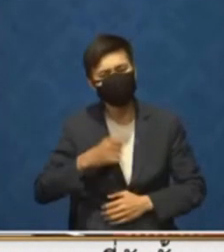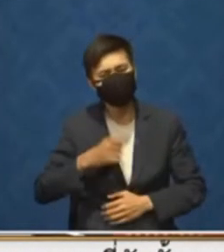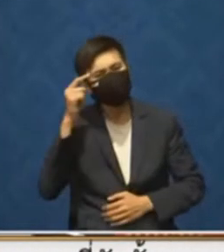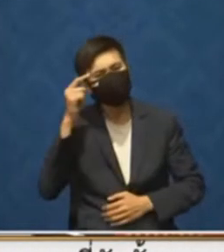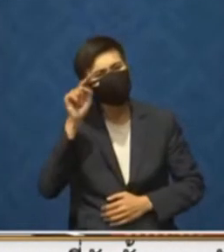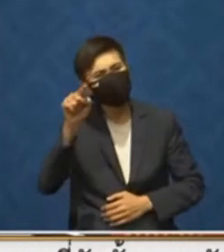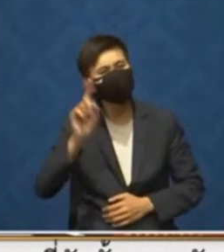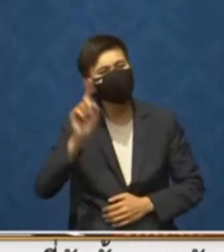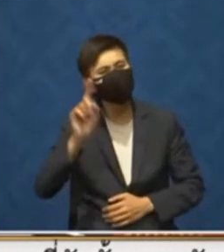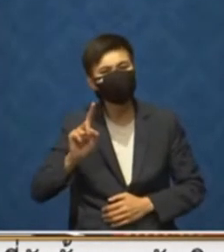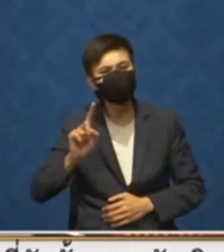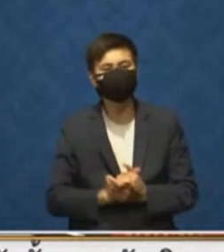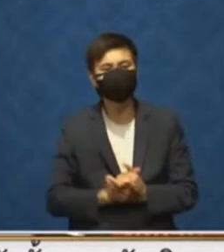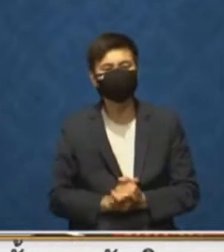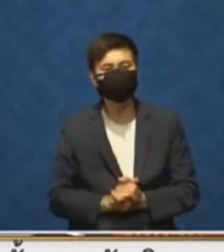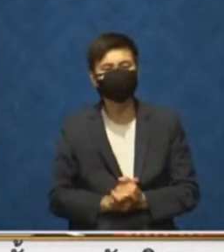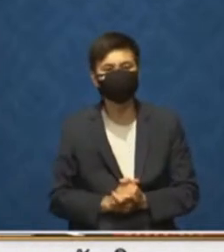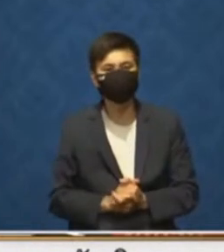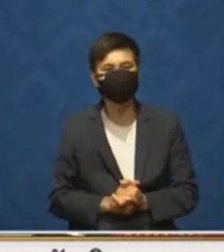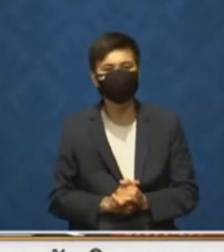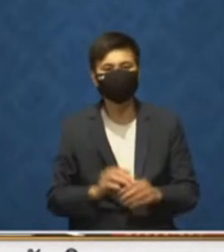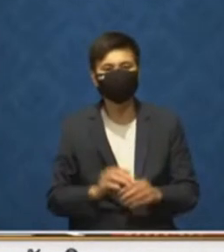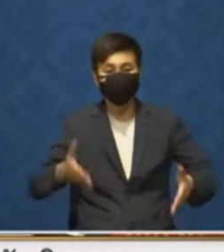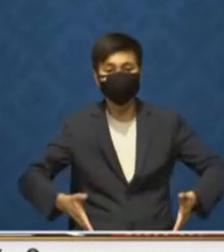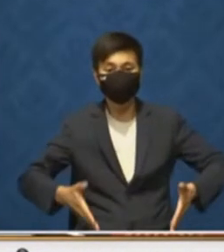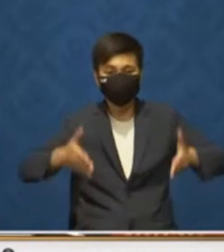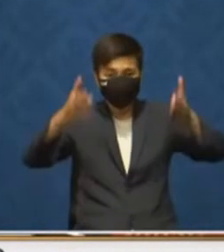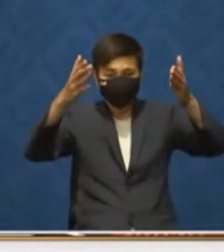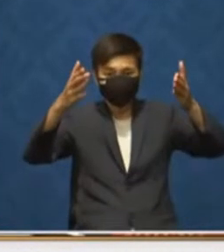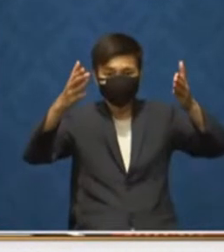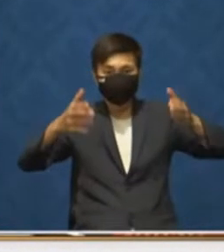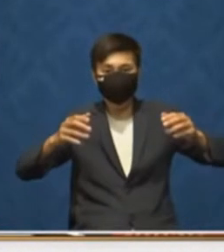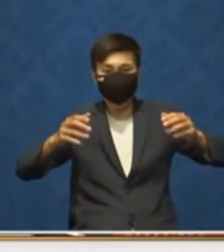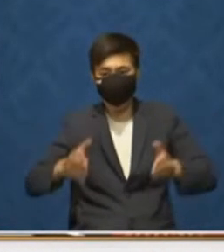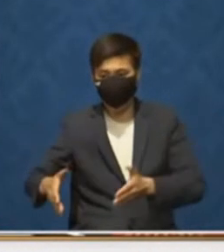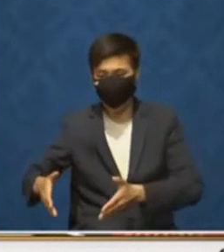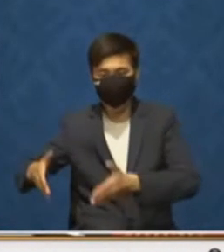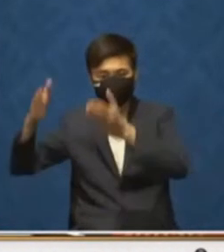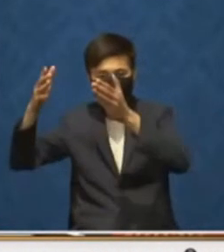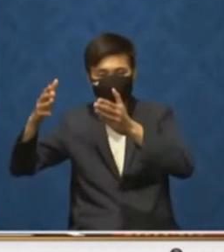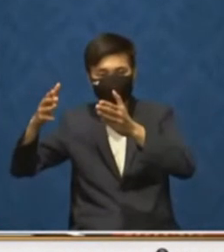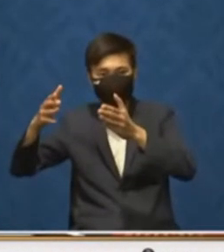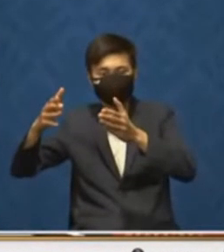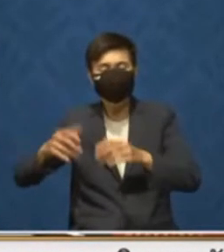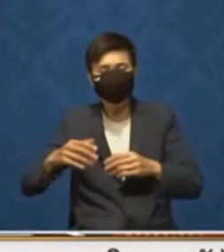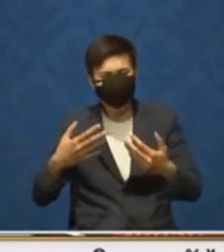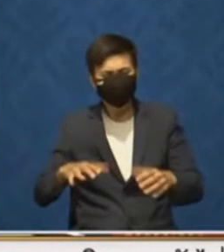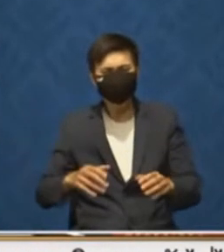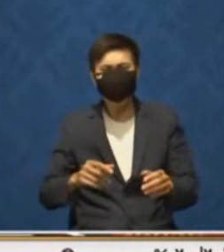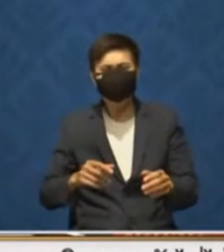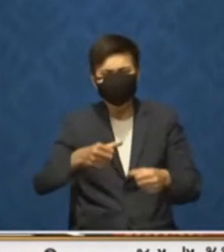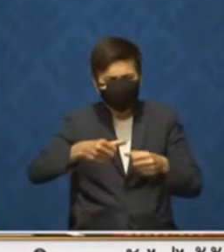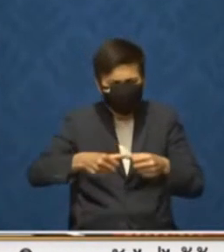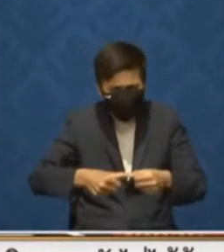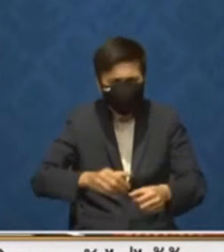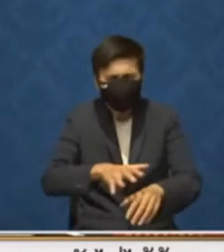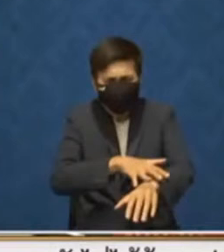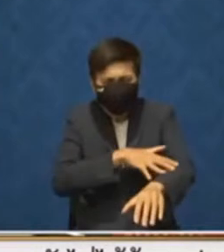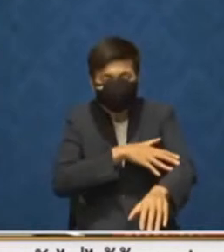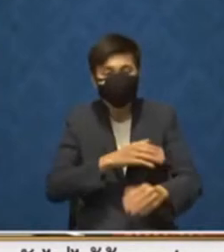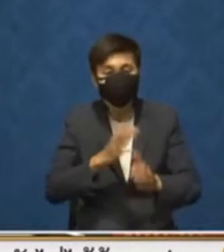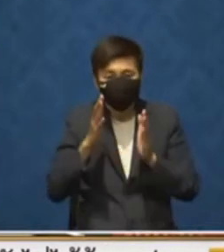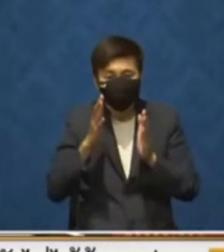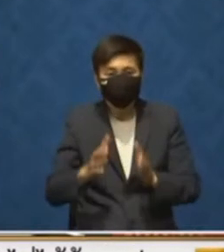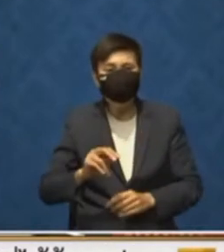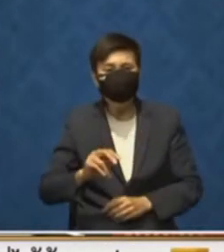ผมคิดถึงตอม่อโฮปเวลล์เสาโง่ๆที่มีอยู่ทั่วประเทศแล้วไม่มีคนใช้จริงๆ